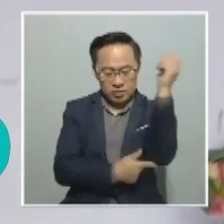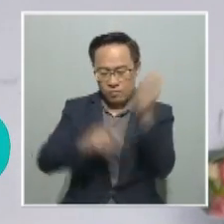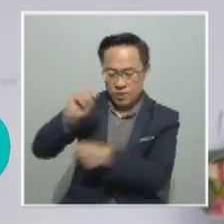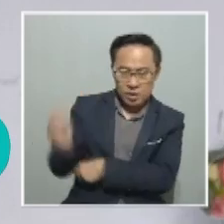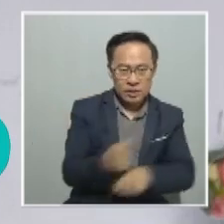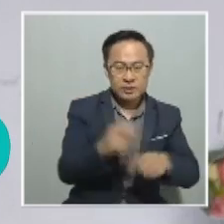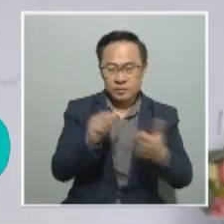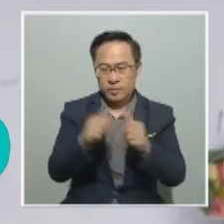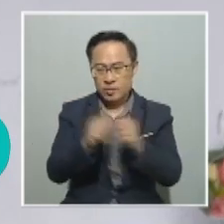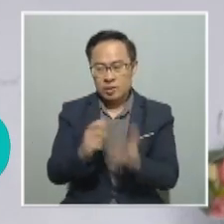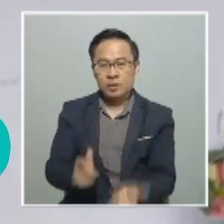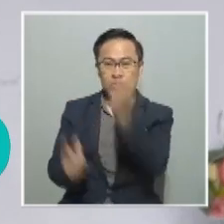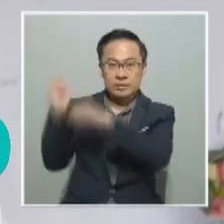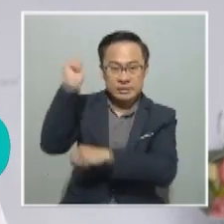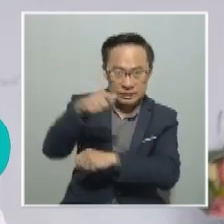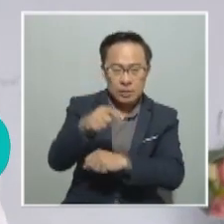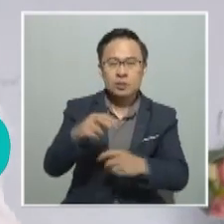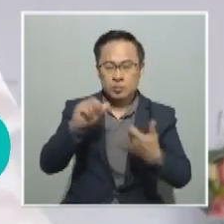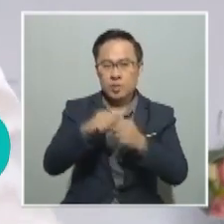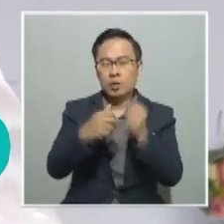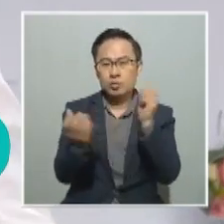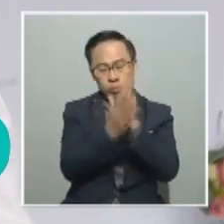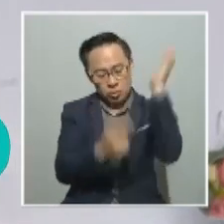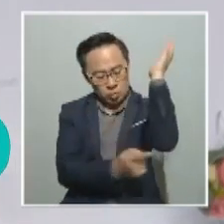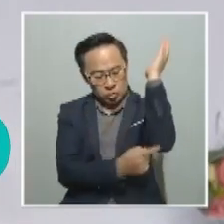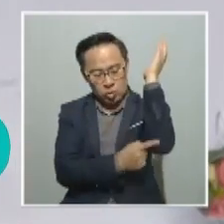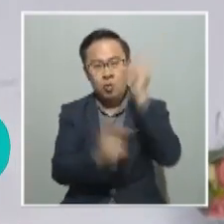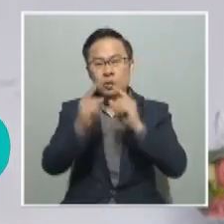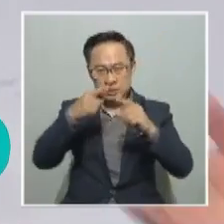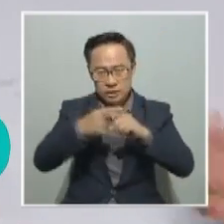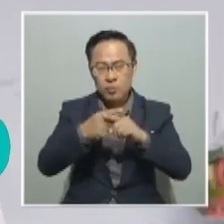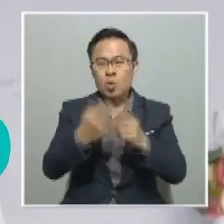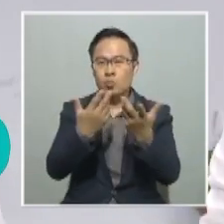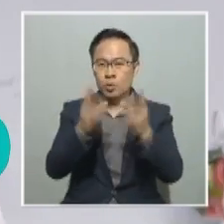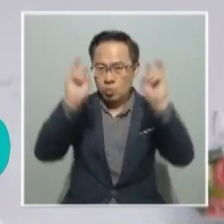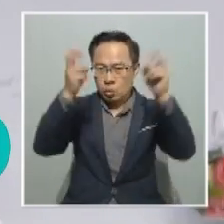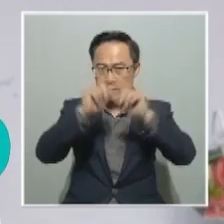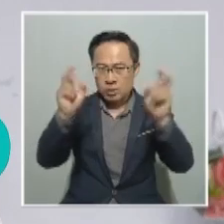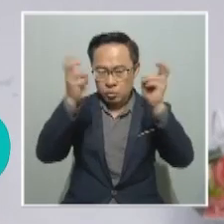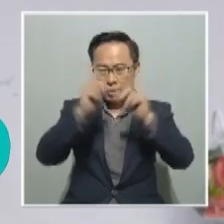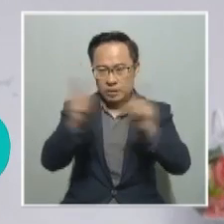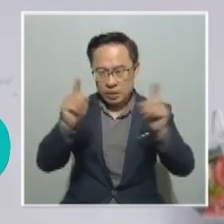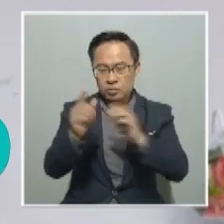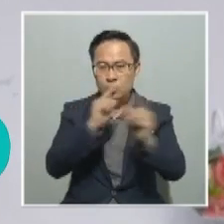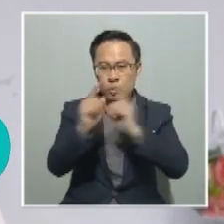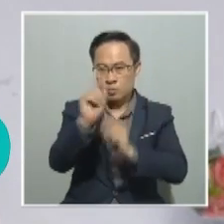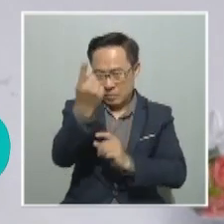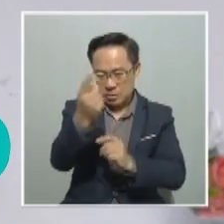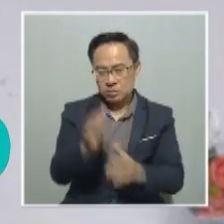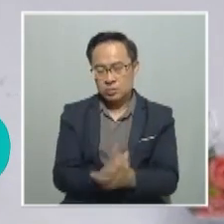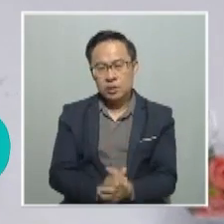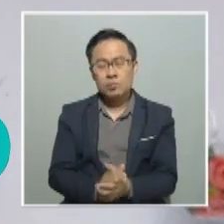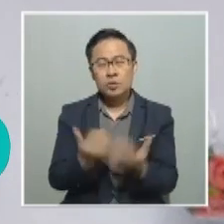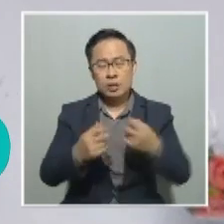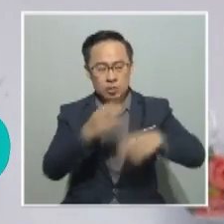านนอกเรียกเทนนิสเอลโบนะครับพวกนี้เนี่ยอาการอักเสบเดี๋ยวเราต้องยกยอดไปพูดอีกเรื่องนึงเลย โอ้ยงานดีเลย เราต้องไปพูดอีกเรื่องนึงนะ